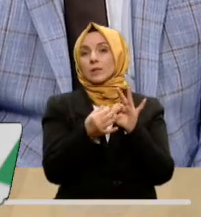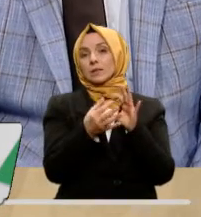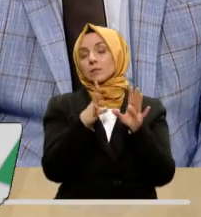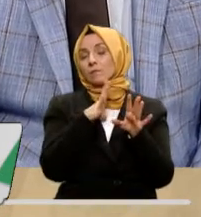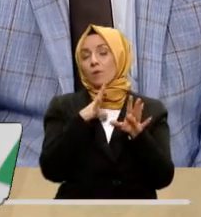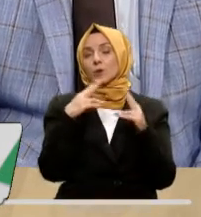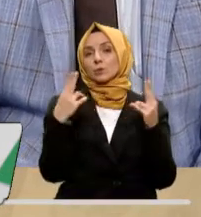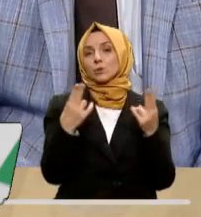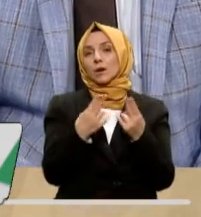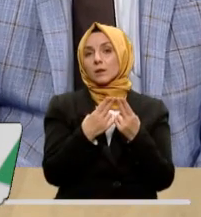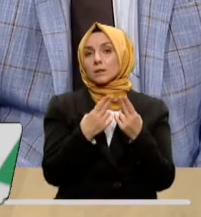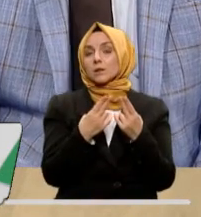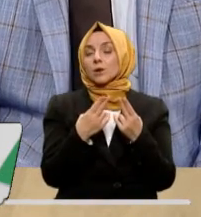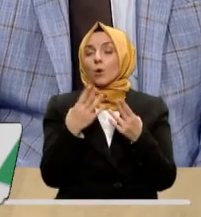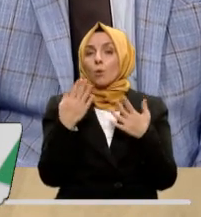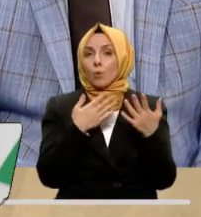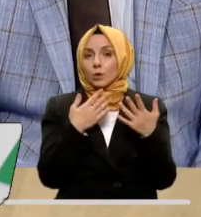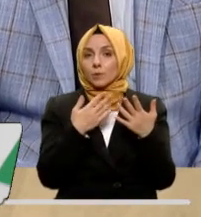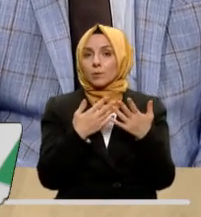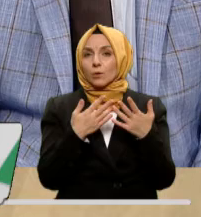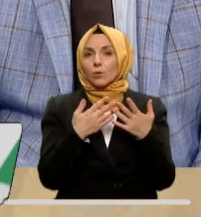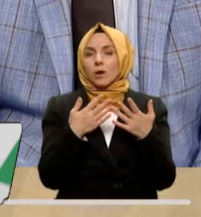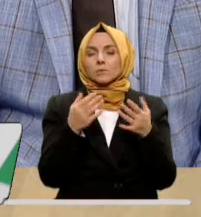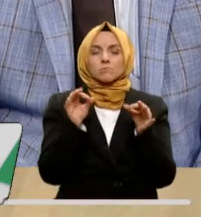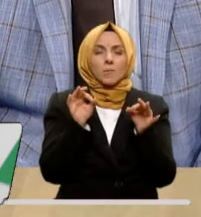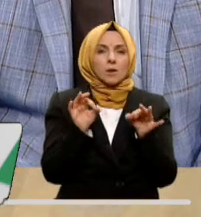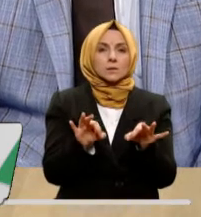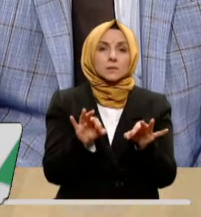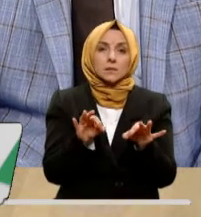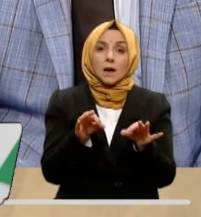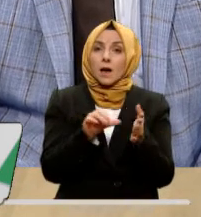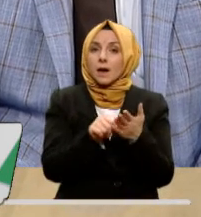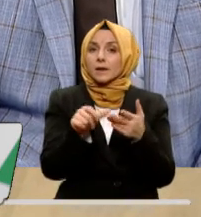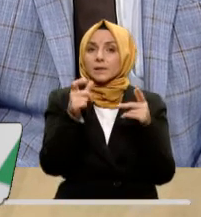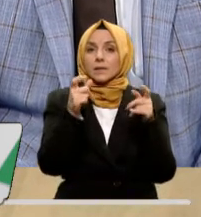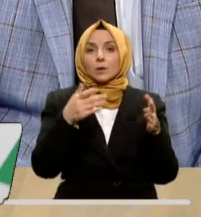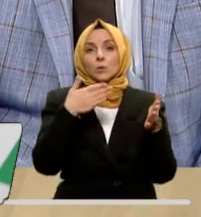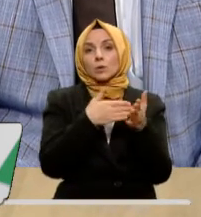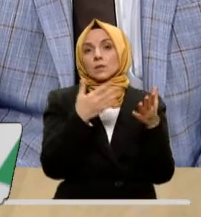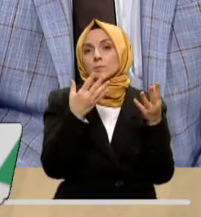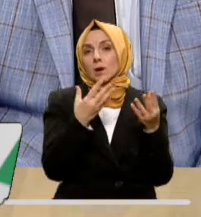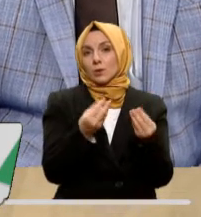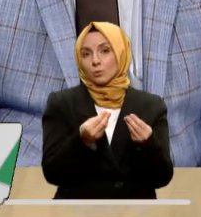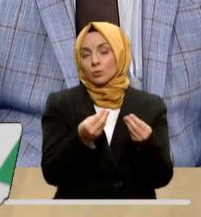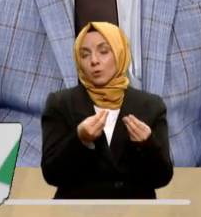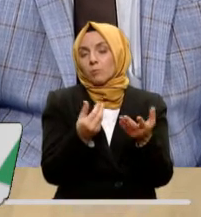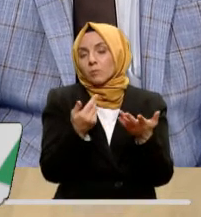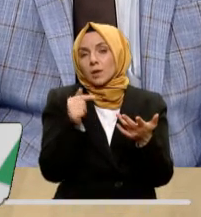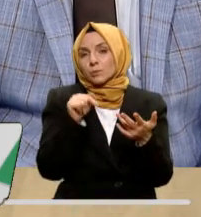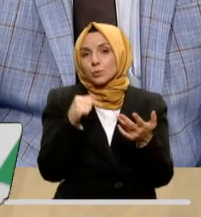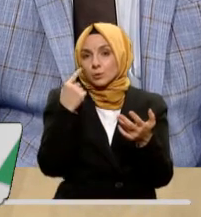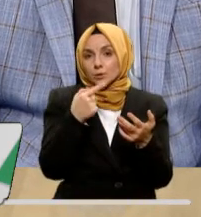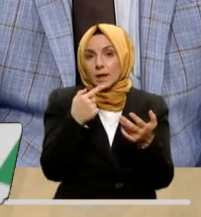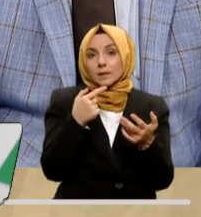dünyayı okuya biliyorlar artık her yere ulaşabiliyorlar Dolayısıyla günümüz çocuğunu yani her